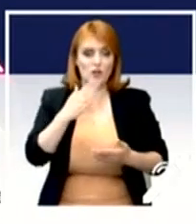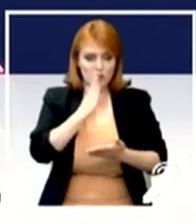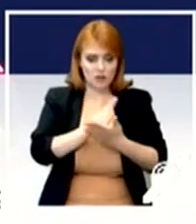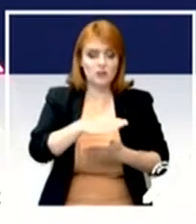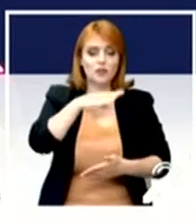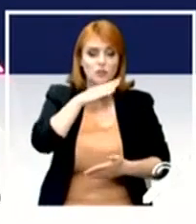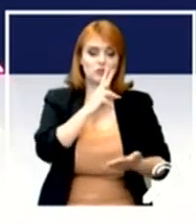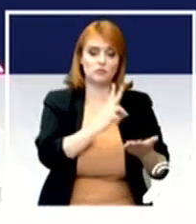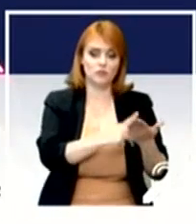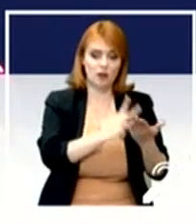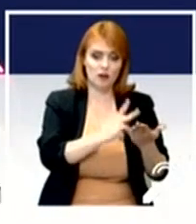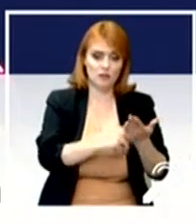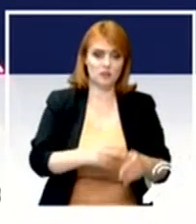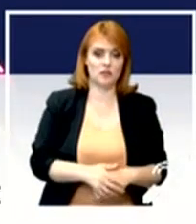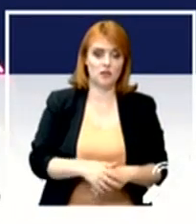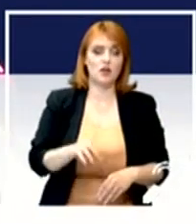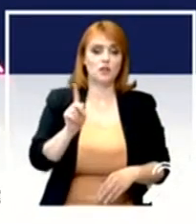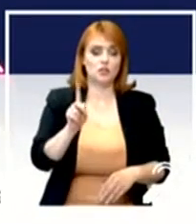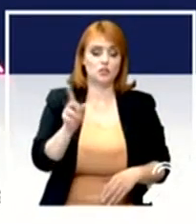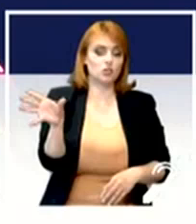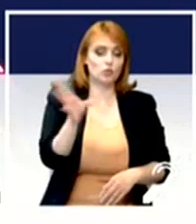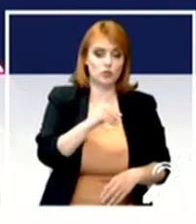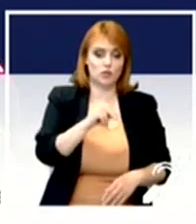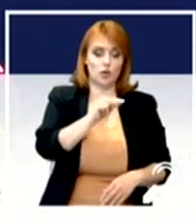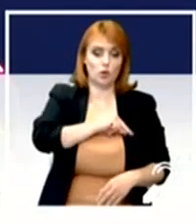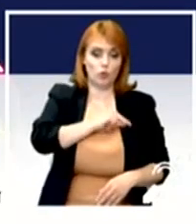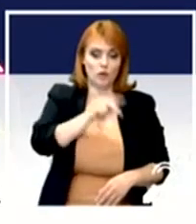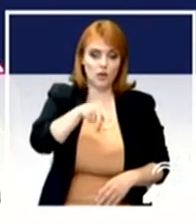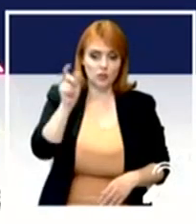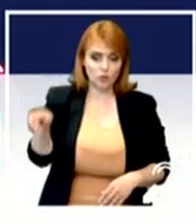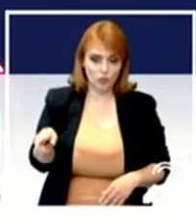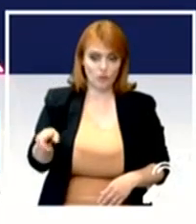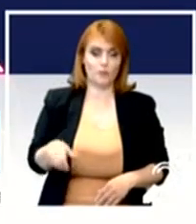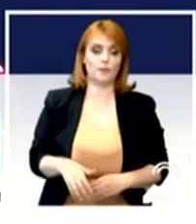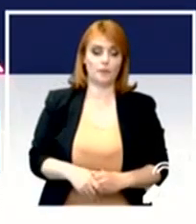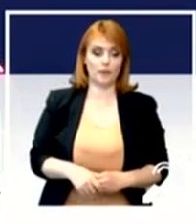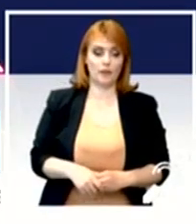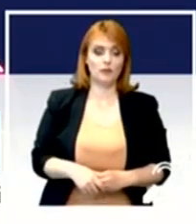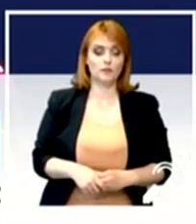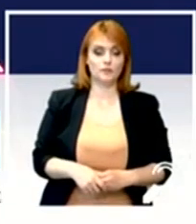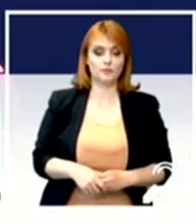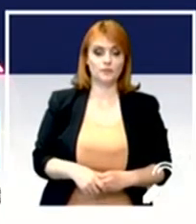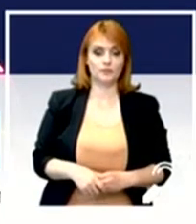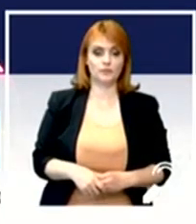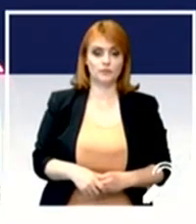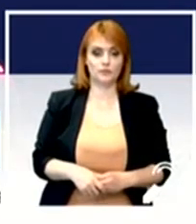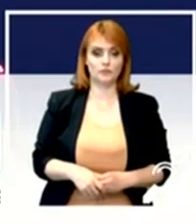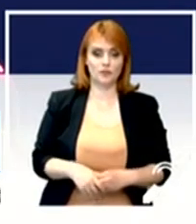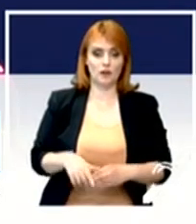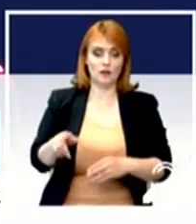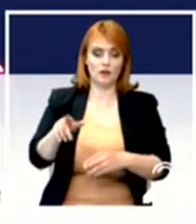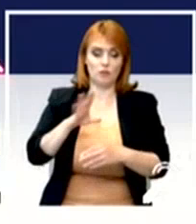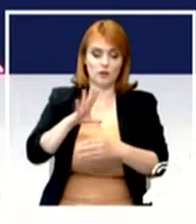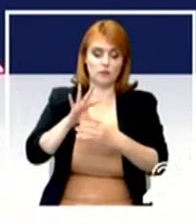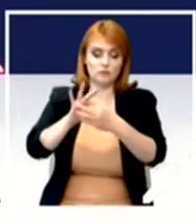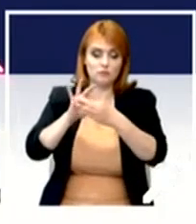la crearea centrului personalul desemnat pentru activitatea acestea de comun acord cu funcționari publici din cadrul